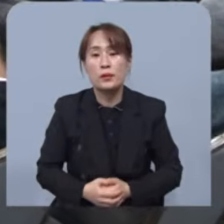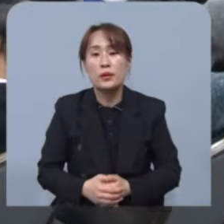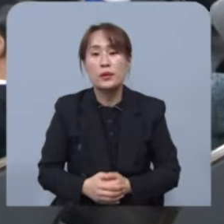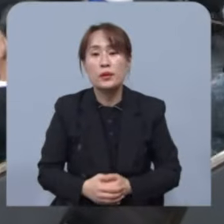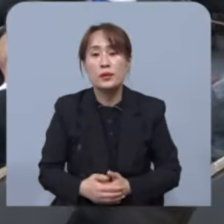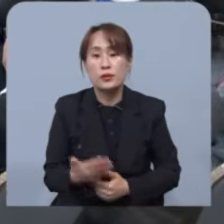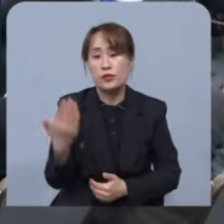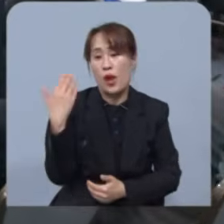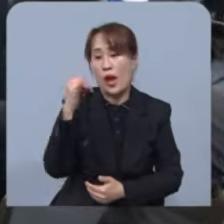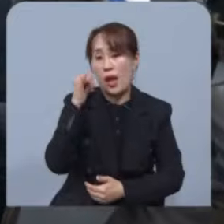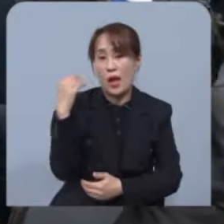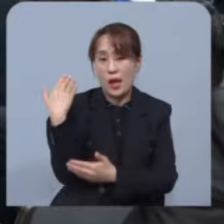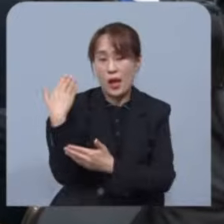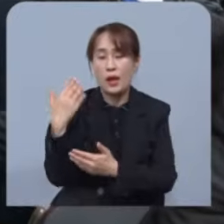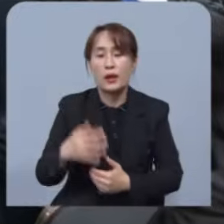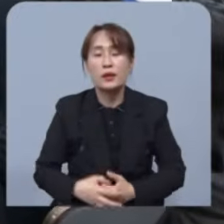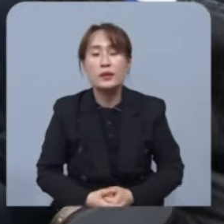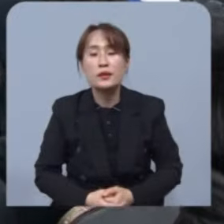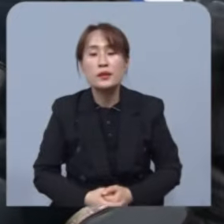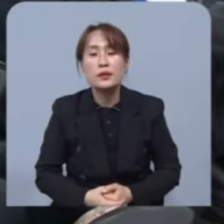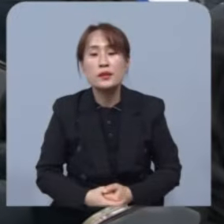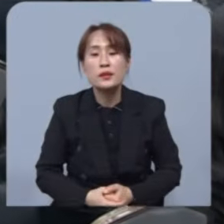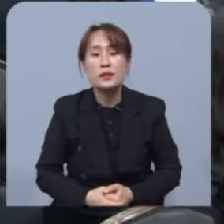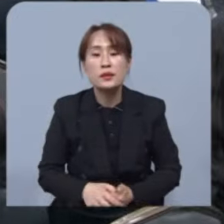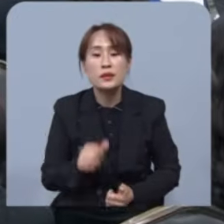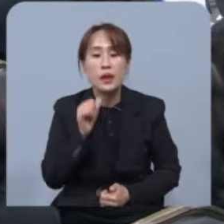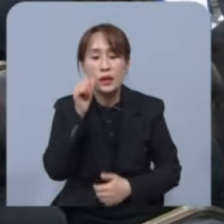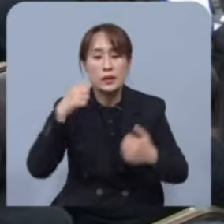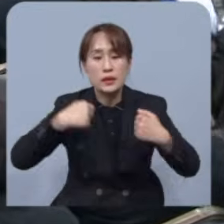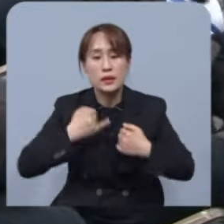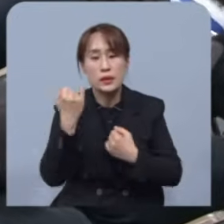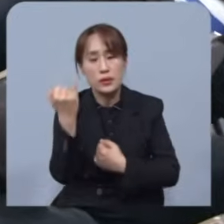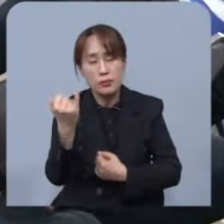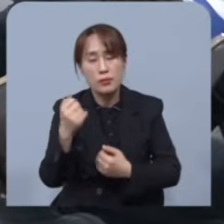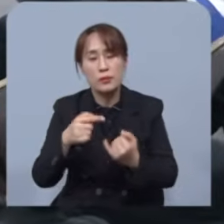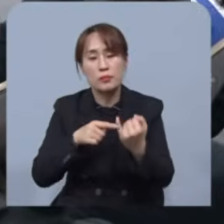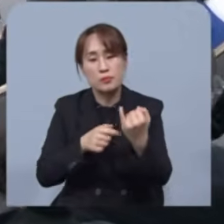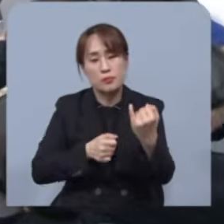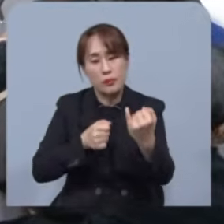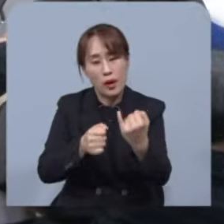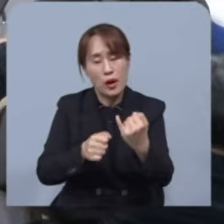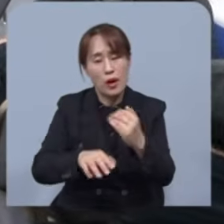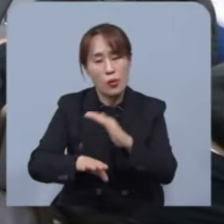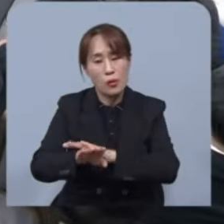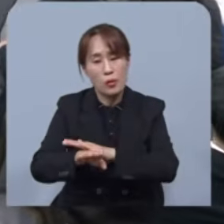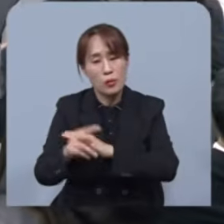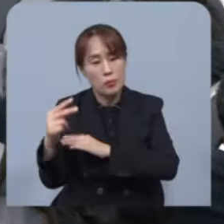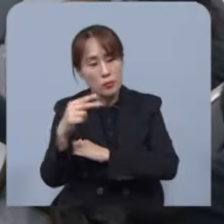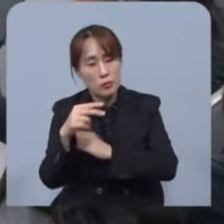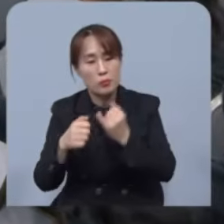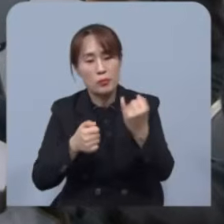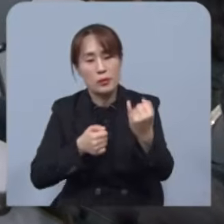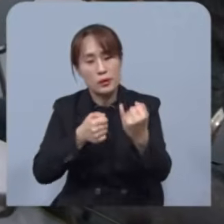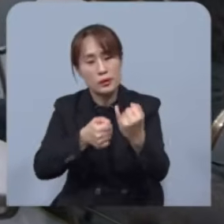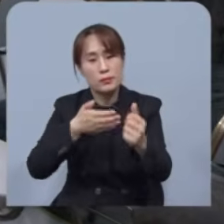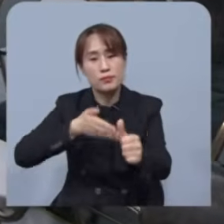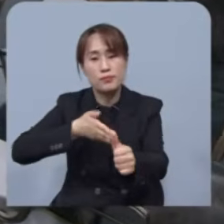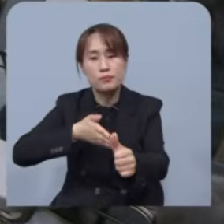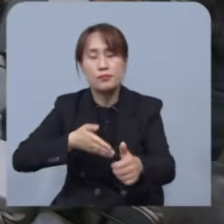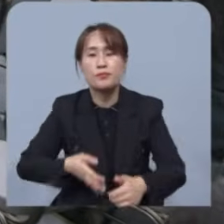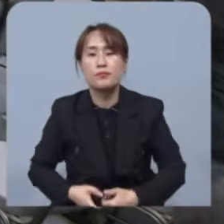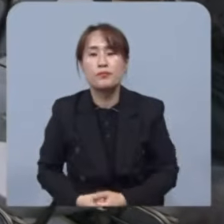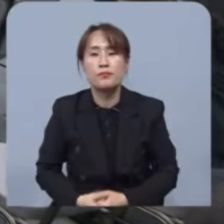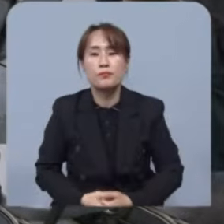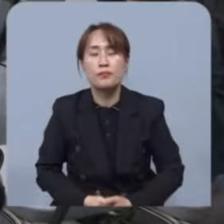뒤에 계신 그 갈색 옷 입으신 여성분께 지금 오른쪽 쳐다보신 분께 마이크 전해드리도록